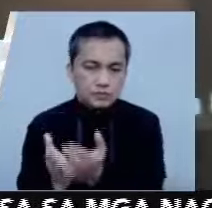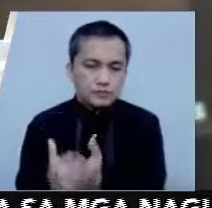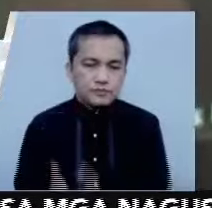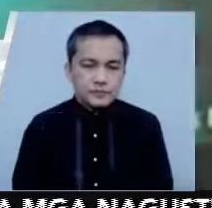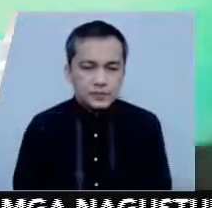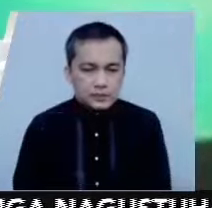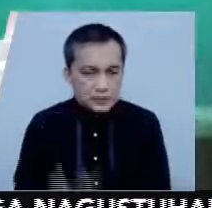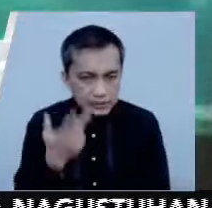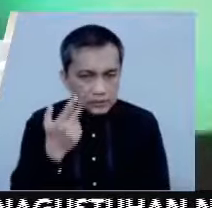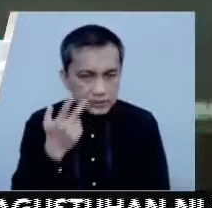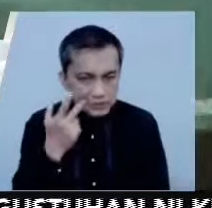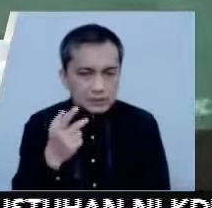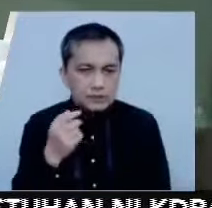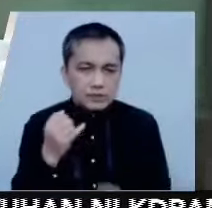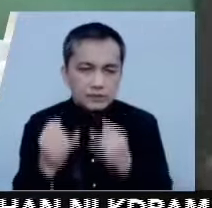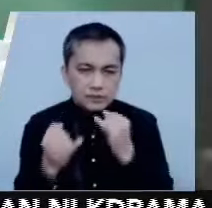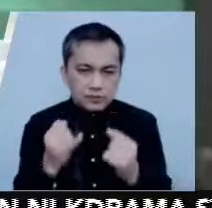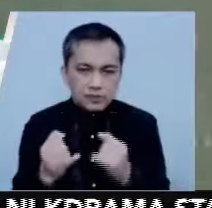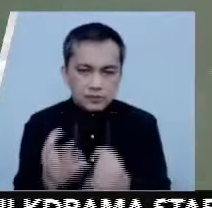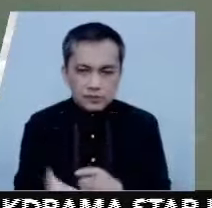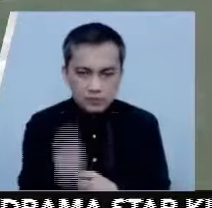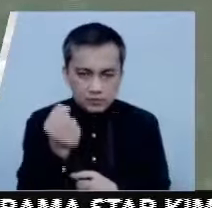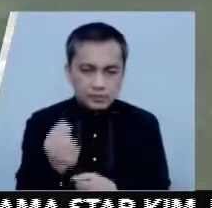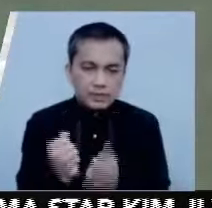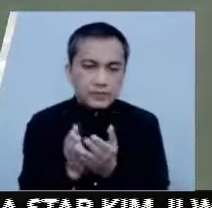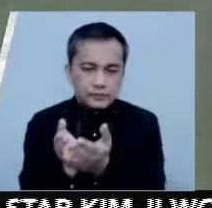namin kunan na pahayag ang mga may-ari ng barko.